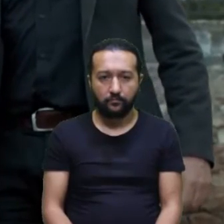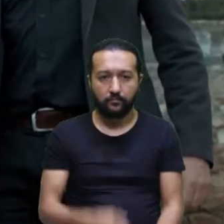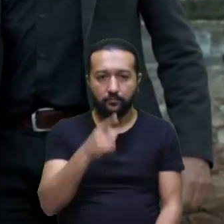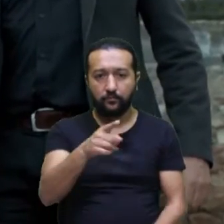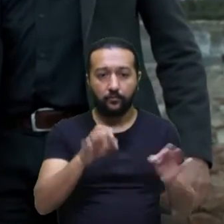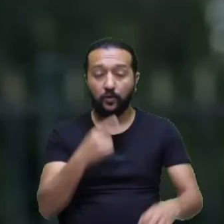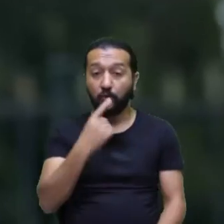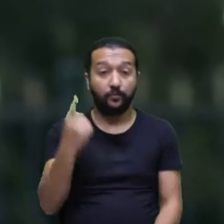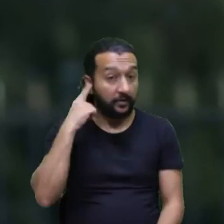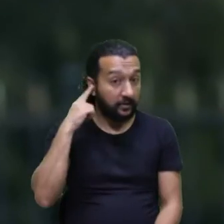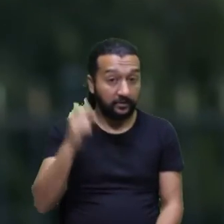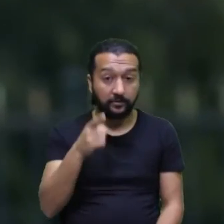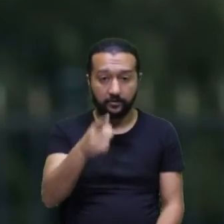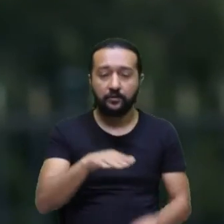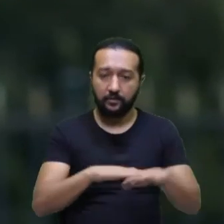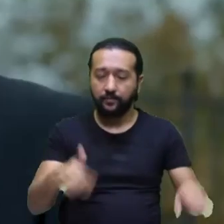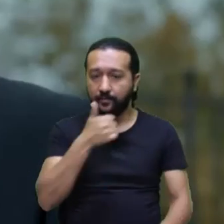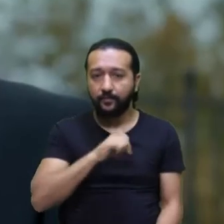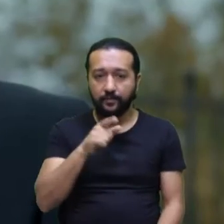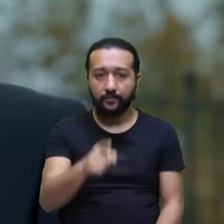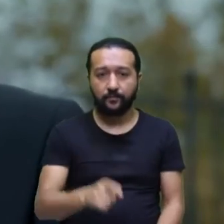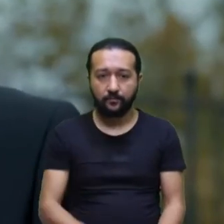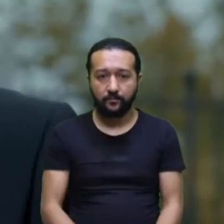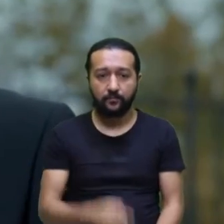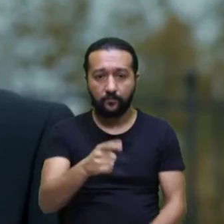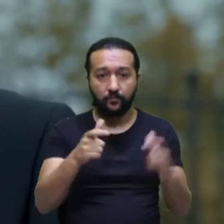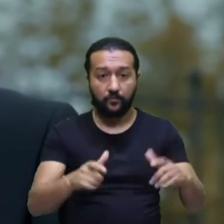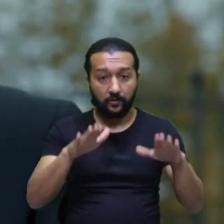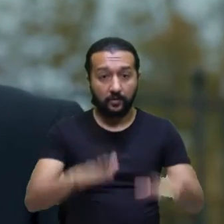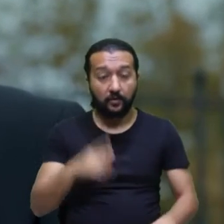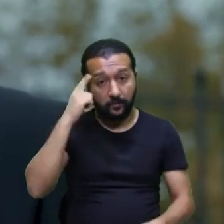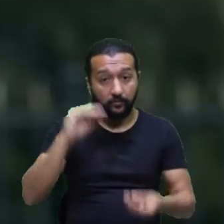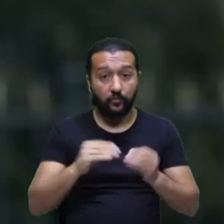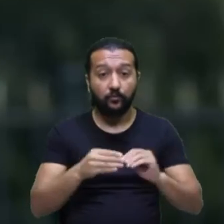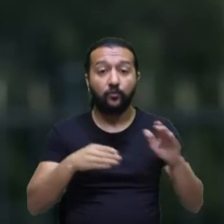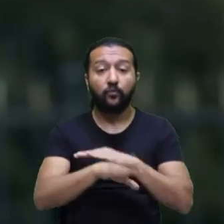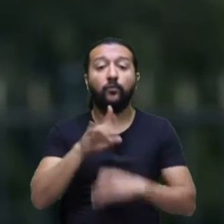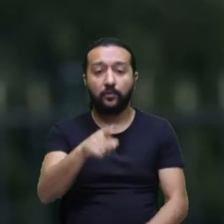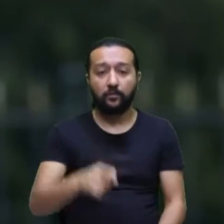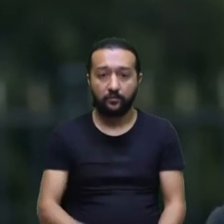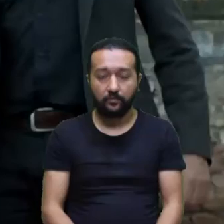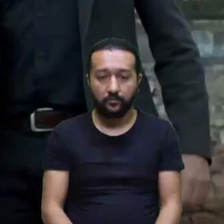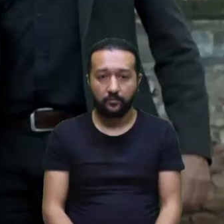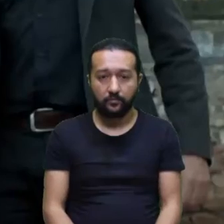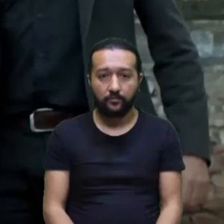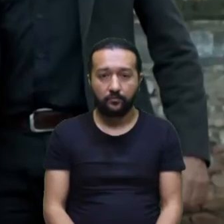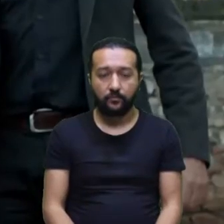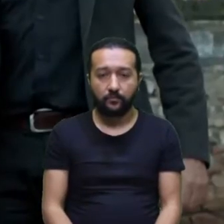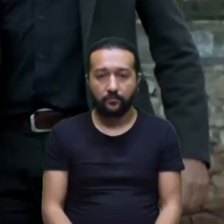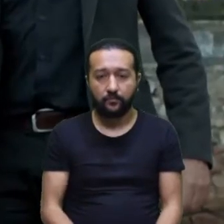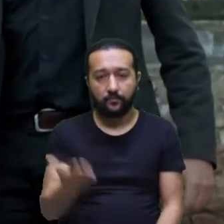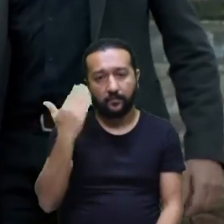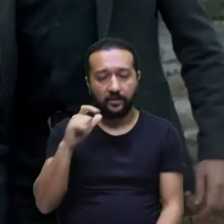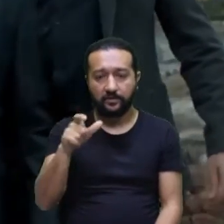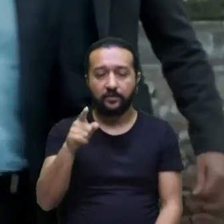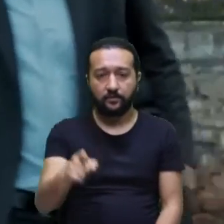Bu sefer sözümü dinleyeceksin. Tamam mı? Burada kal. Başını belaya sokma. Kim kafa salladı.